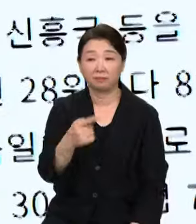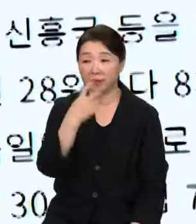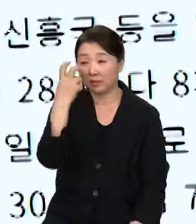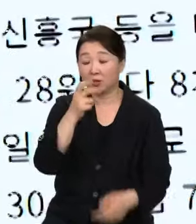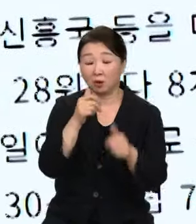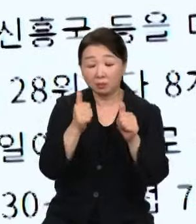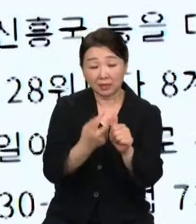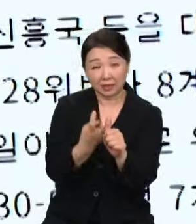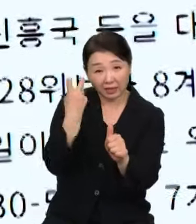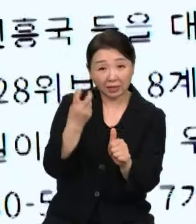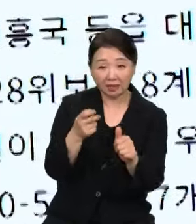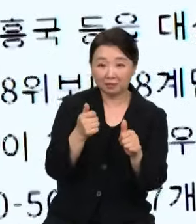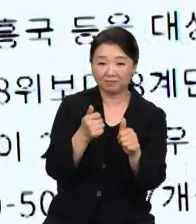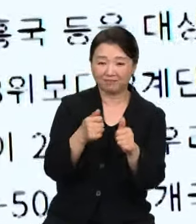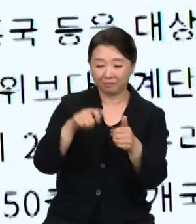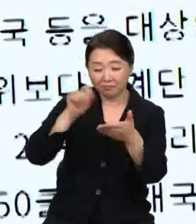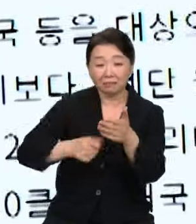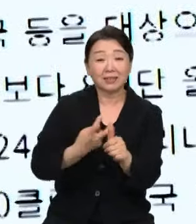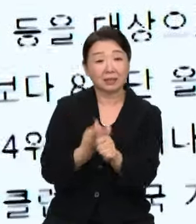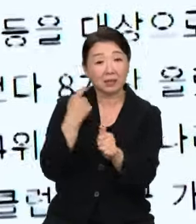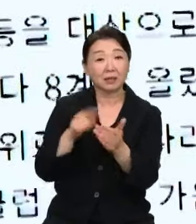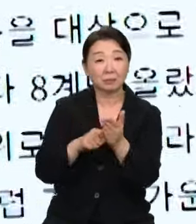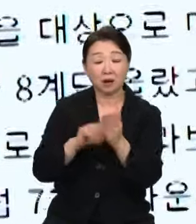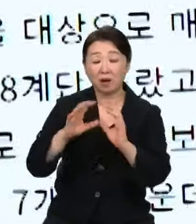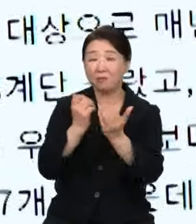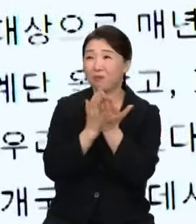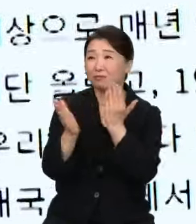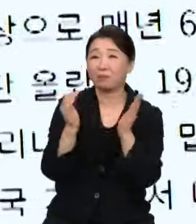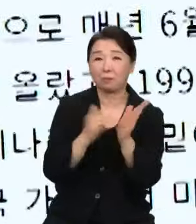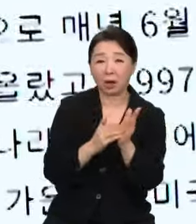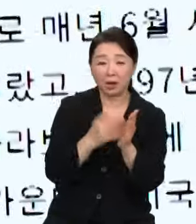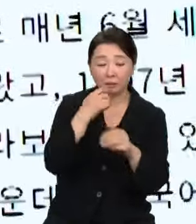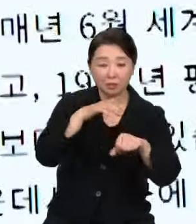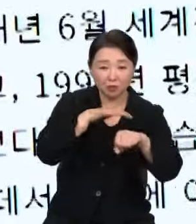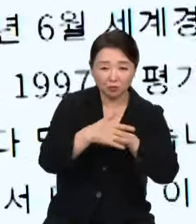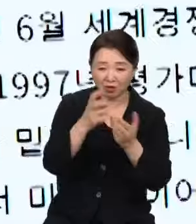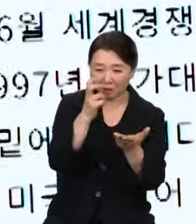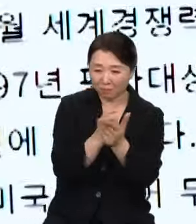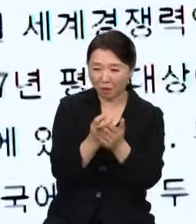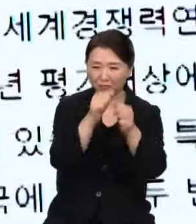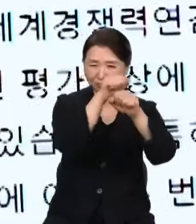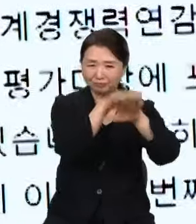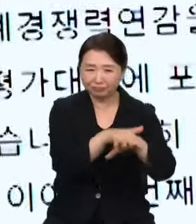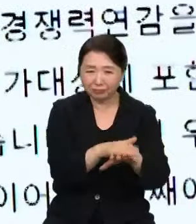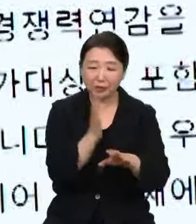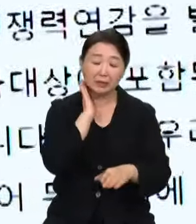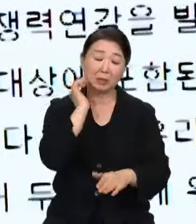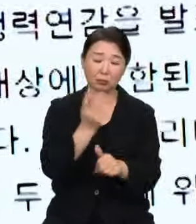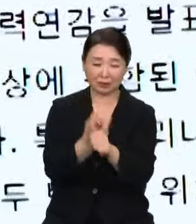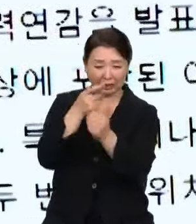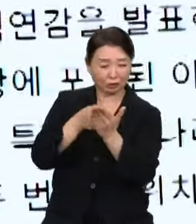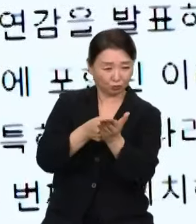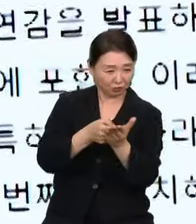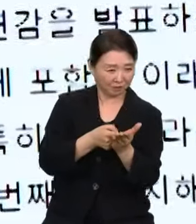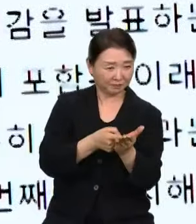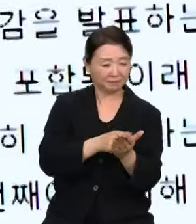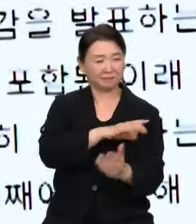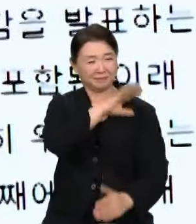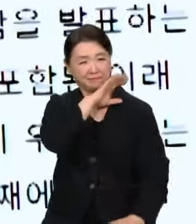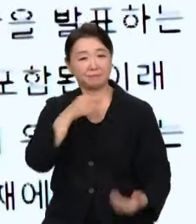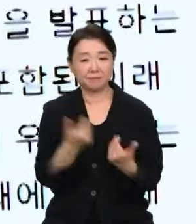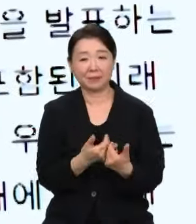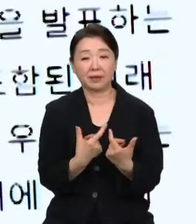탄핵과 판사 탄핵에 이어 헌법을 부정하고 민주주의와 법치주의를 무너뜨리려는 대통령 탄핵 추진을 강력히